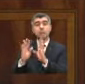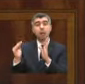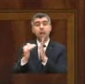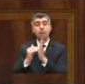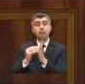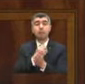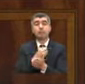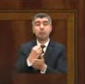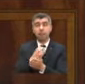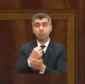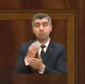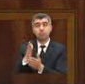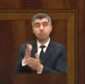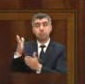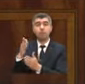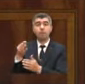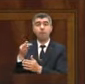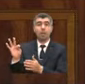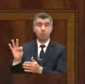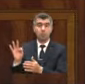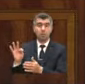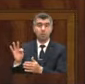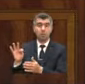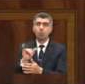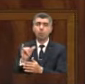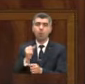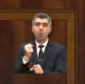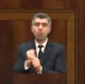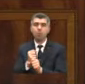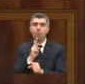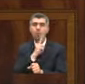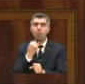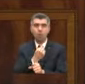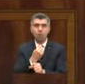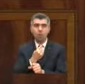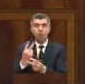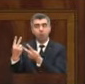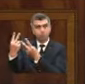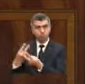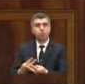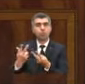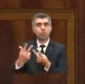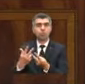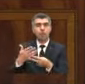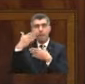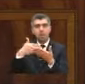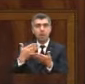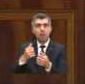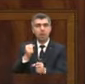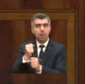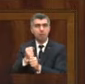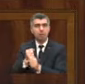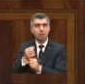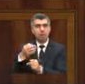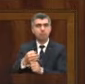كلهم جلهم تلقوا التكوين ديالهم هنا في المغرب. أشنو قامت به الحكومة لتحفيز هؤلاء على العودة لأرض الوطن من أجل العمل